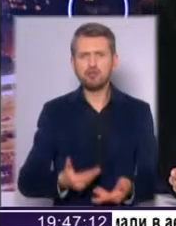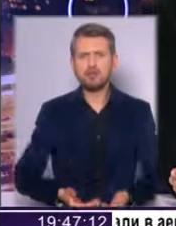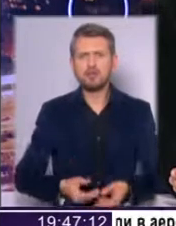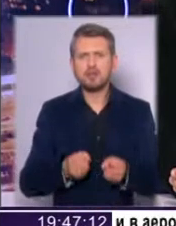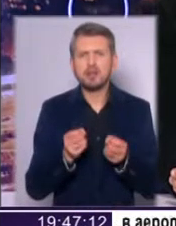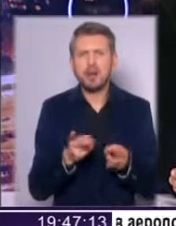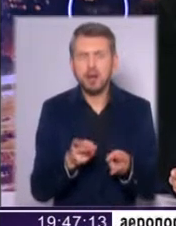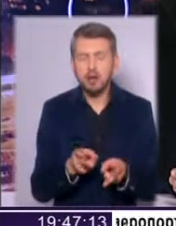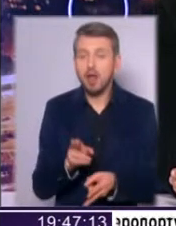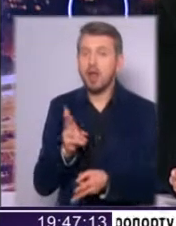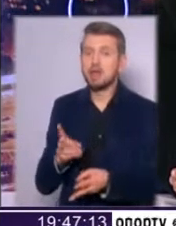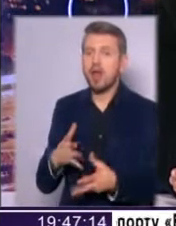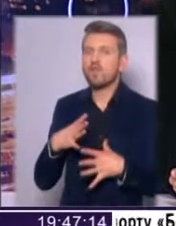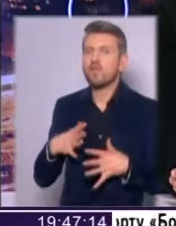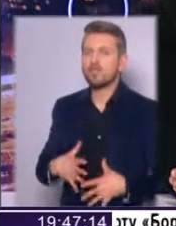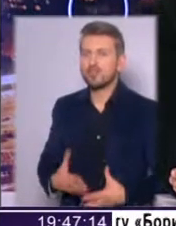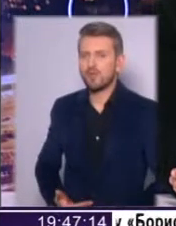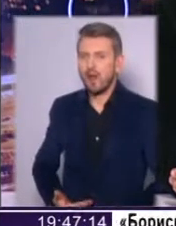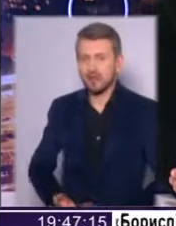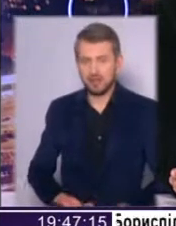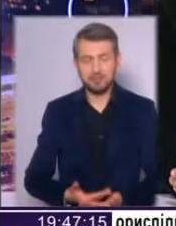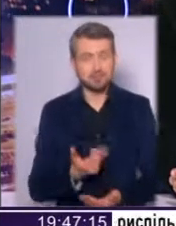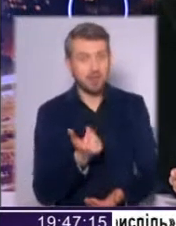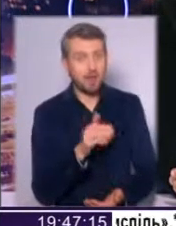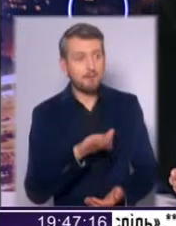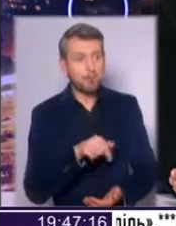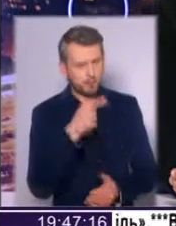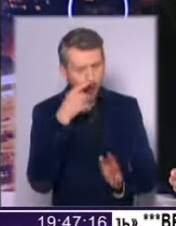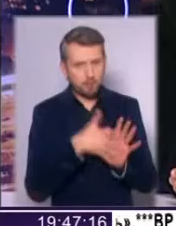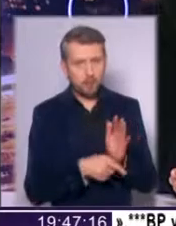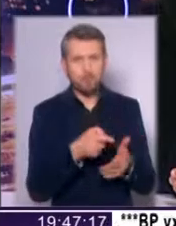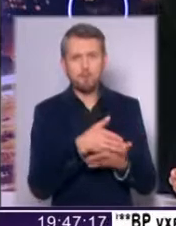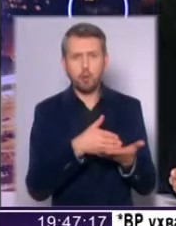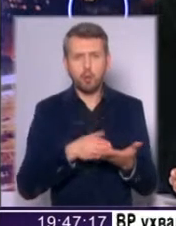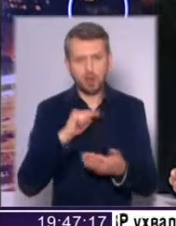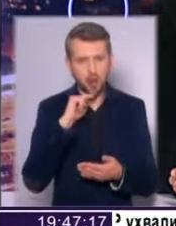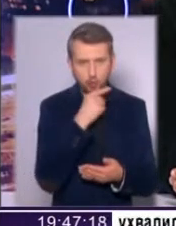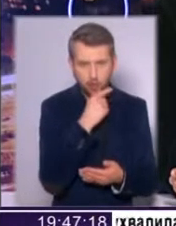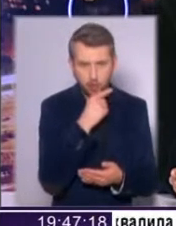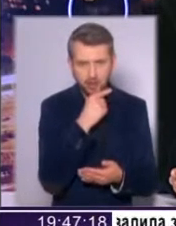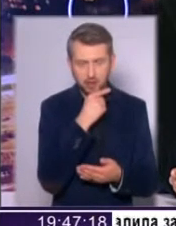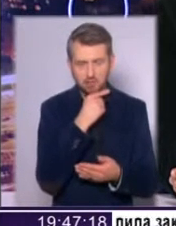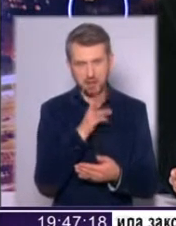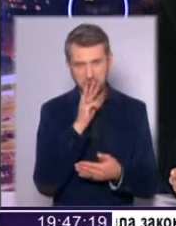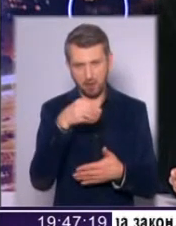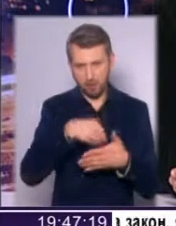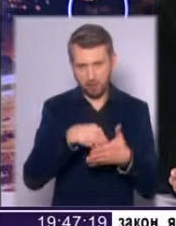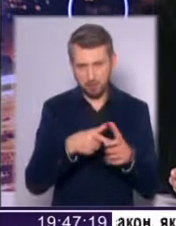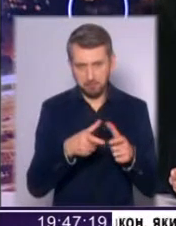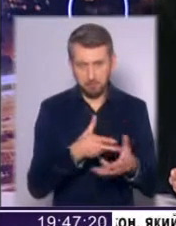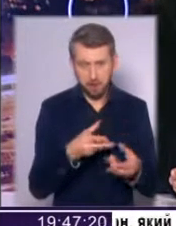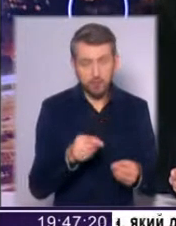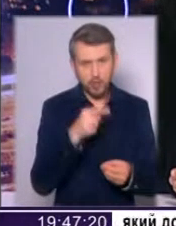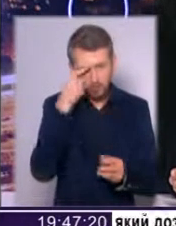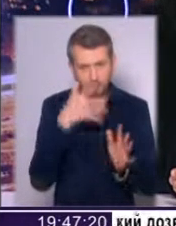Як ви виживаєте, вони говорять, потім, живете, да, а потім, коли вони розуміють, що половина економіки в тіні, вони розуміють, що всі